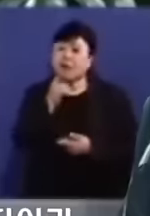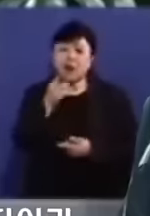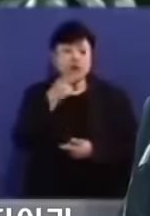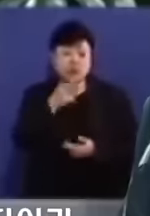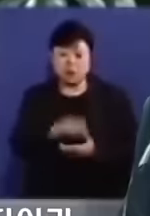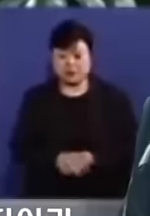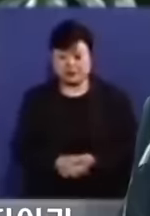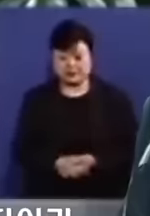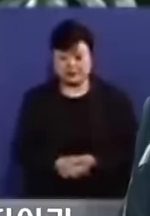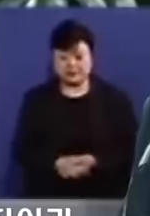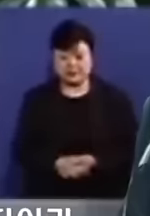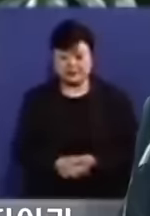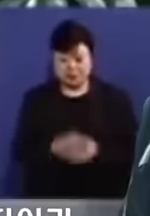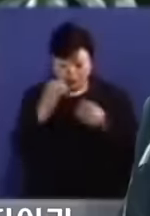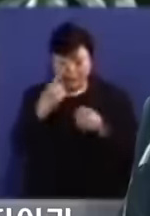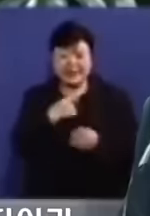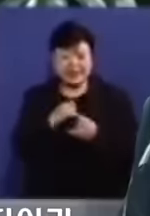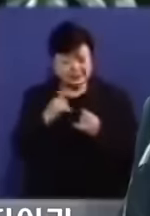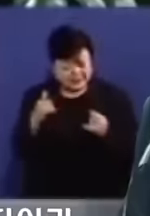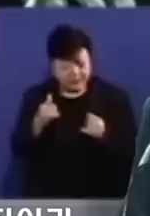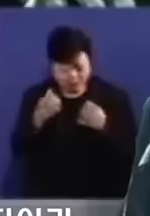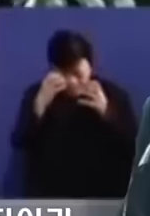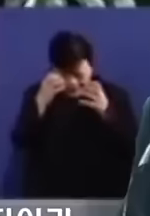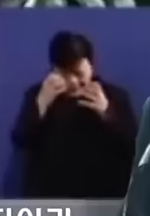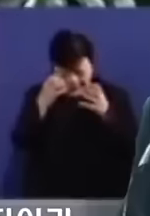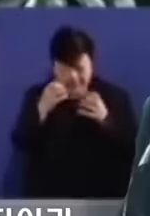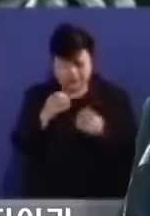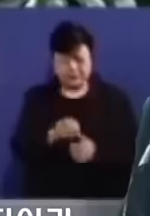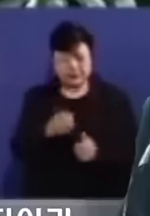않아요? 고난당한 사람은 고난에서